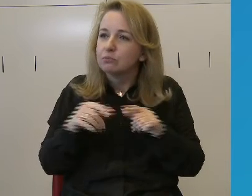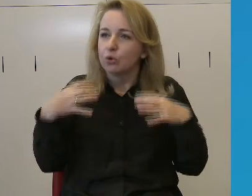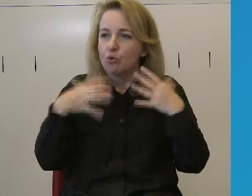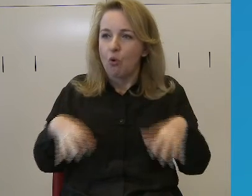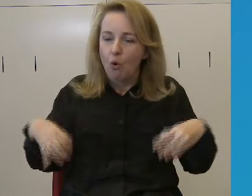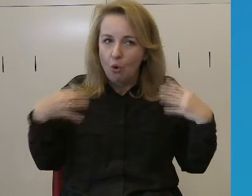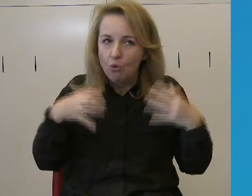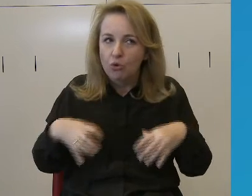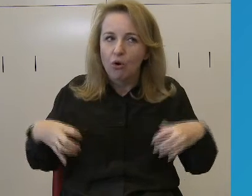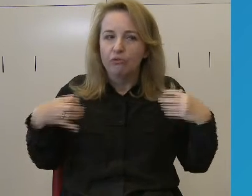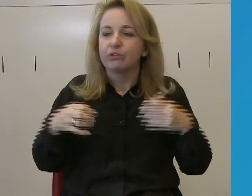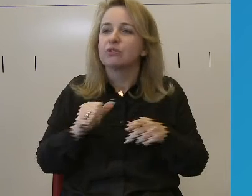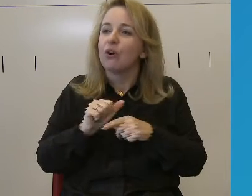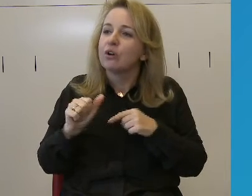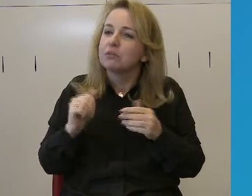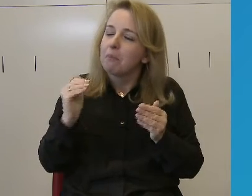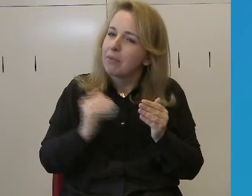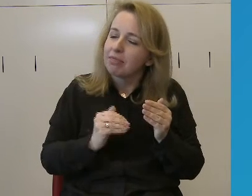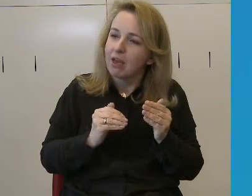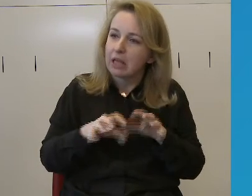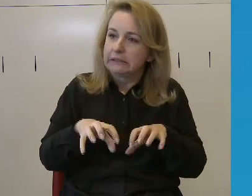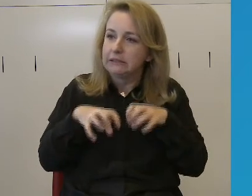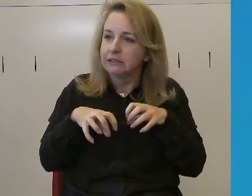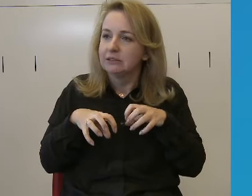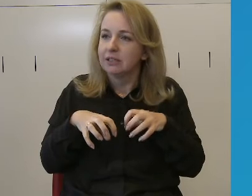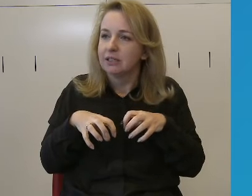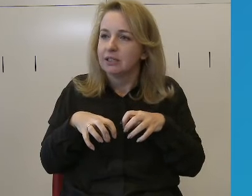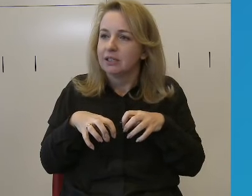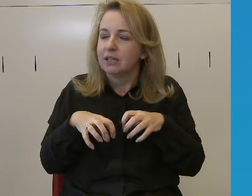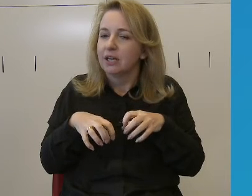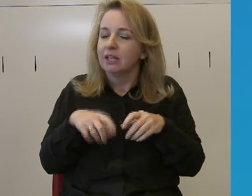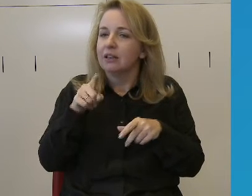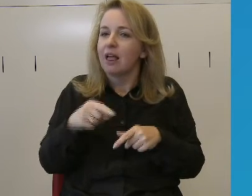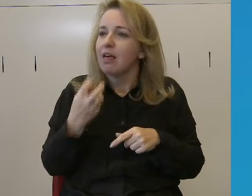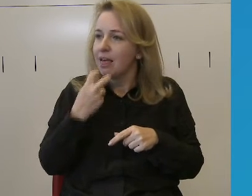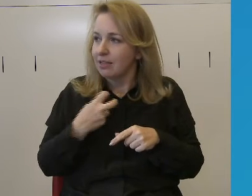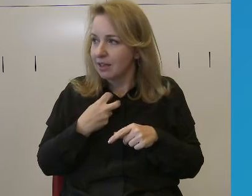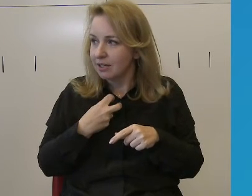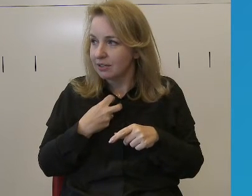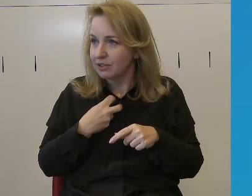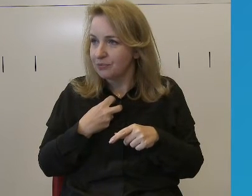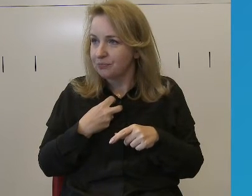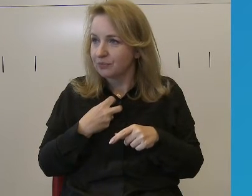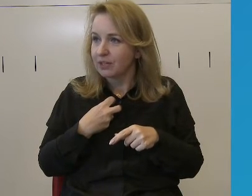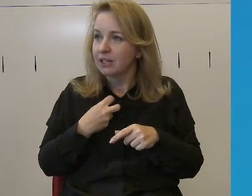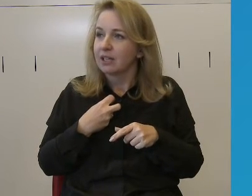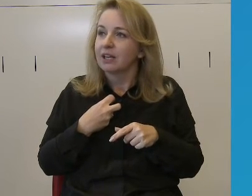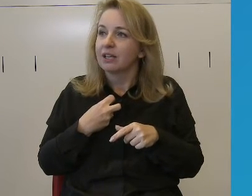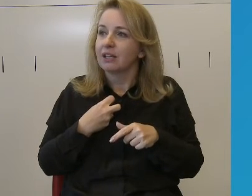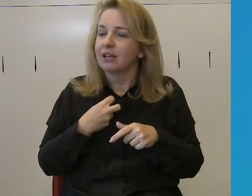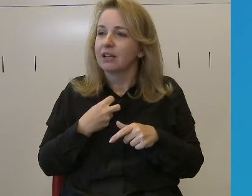jest dużo mniej zachłanne na energię, ale